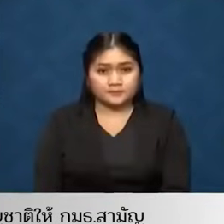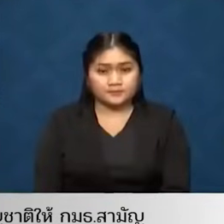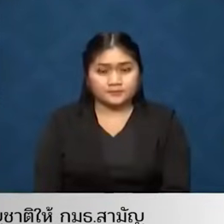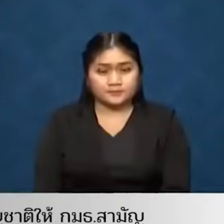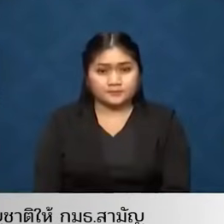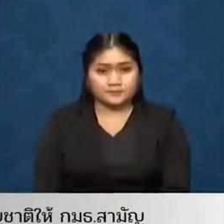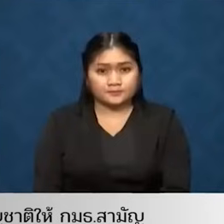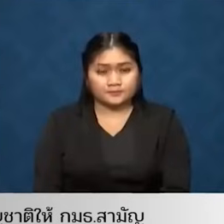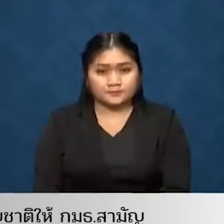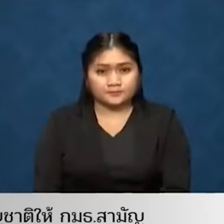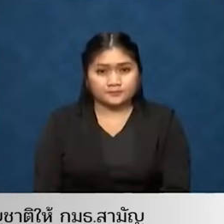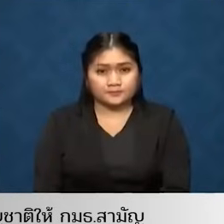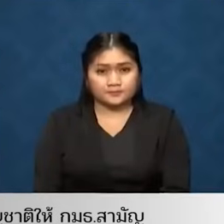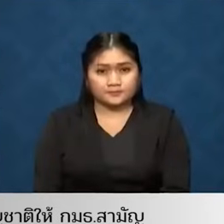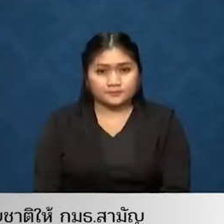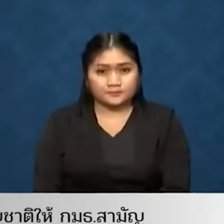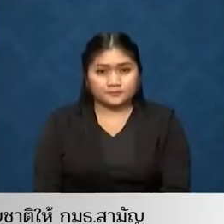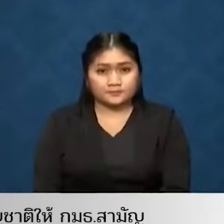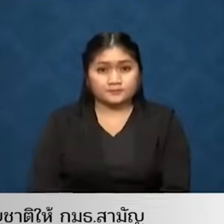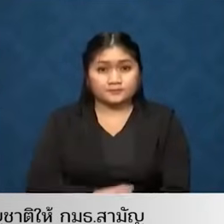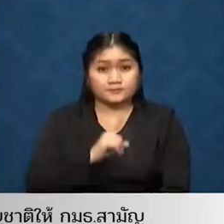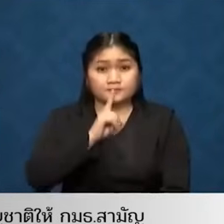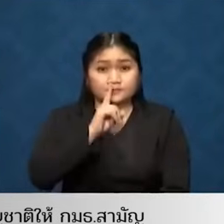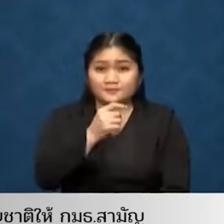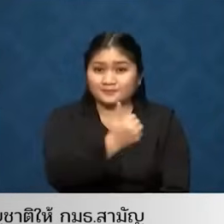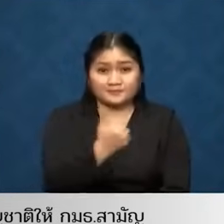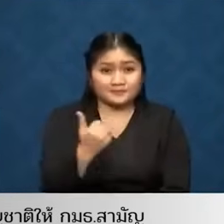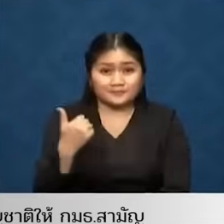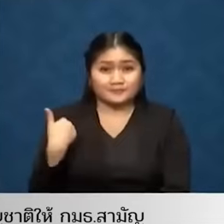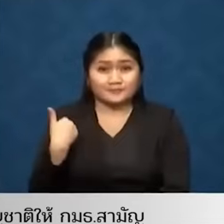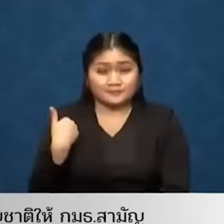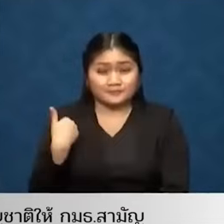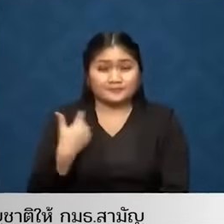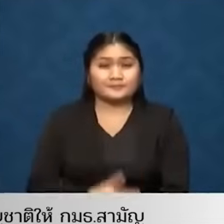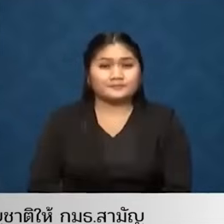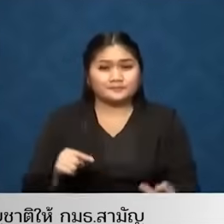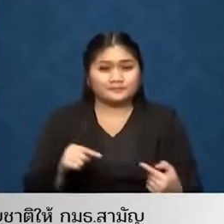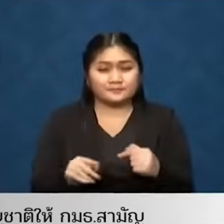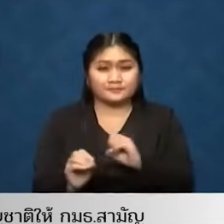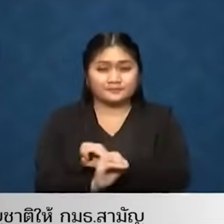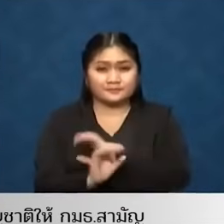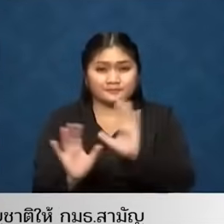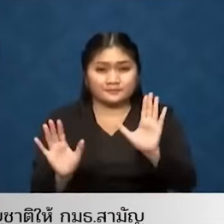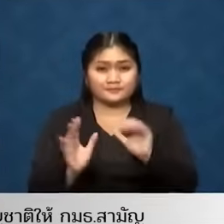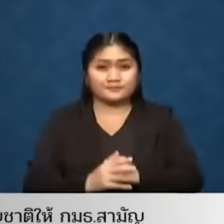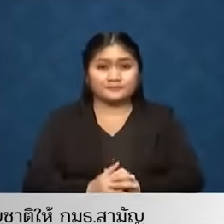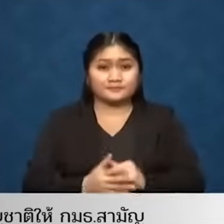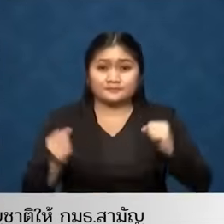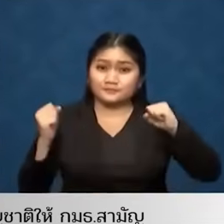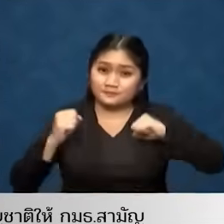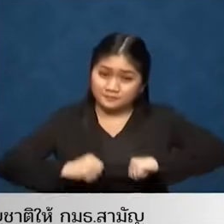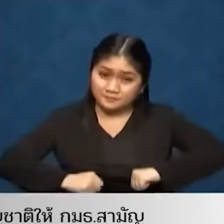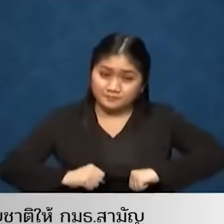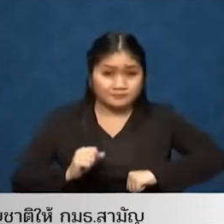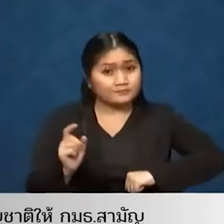ทีนี้ผมกล้าจะถามนอกประเด็นหน่อยเพื่อให้มันเคลียร์ชัดเจนนะครับตกลงว่าไม่ตั้งมา